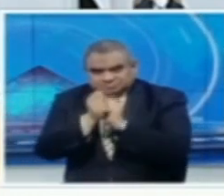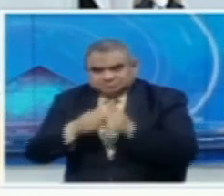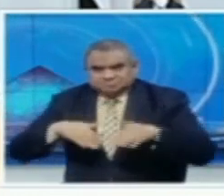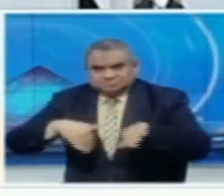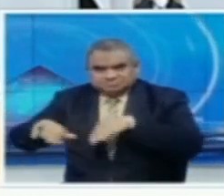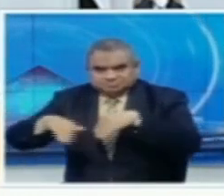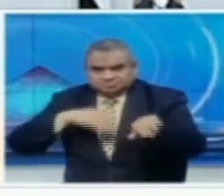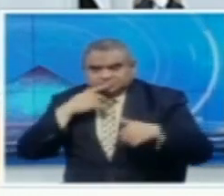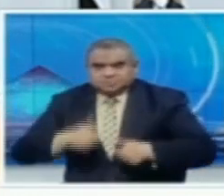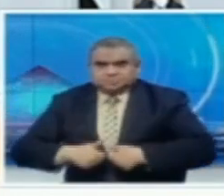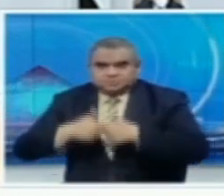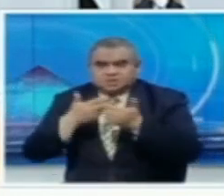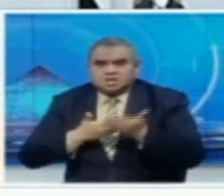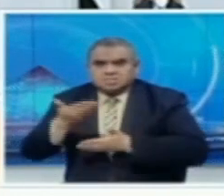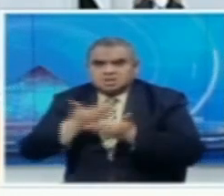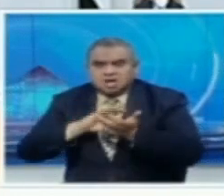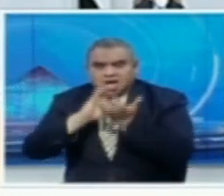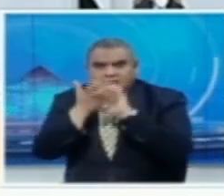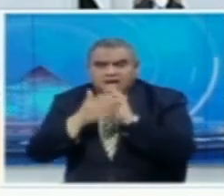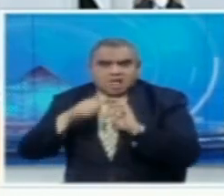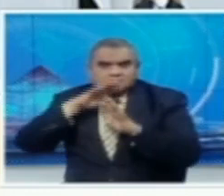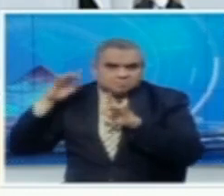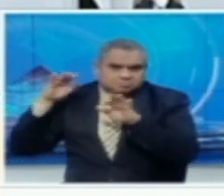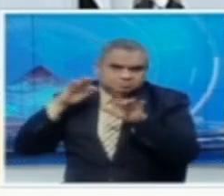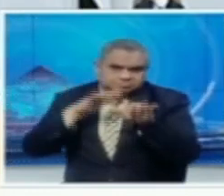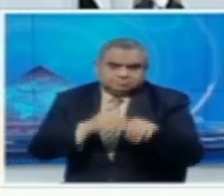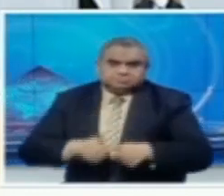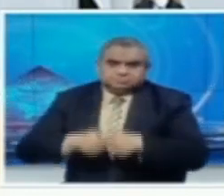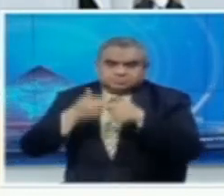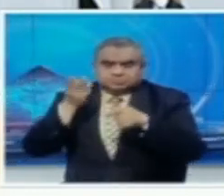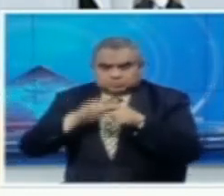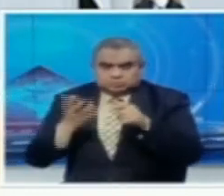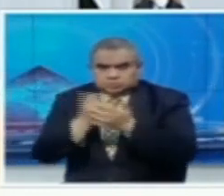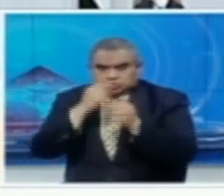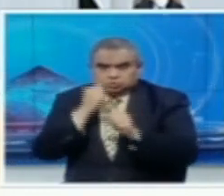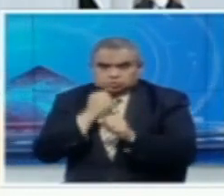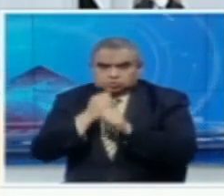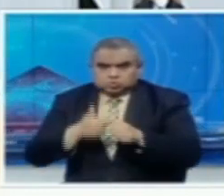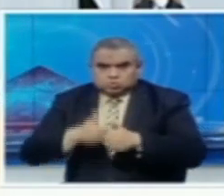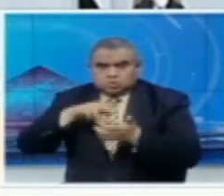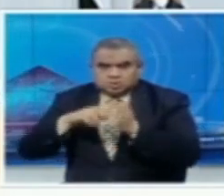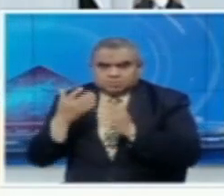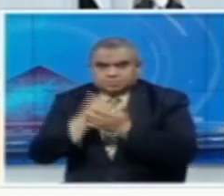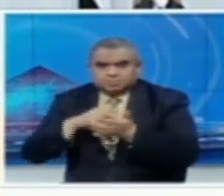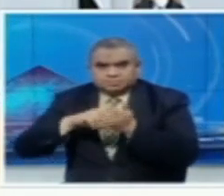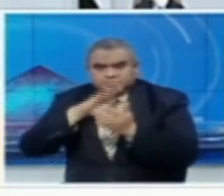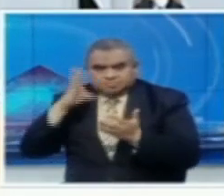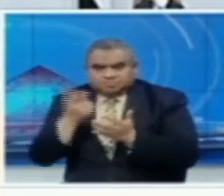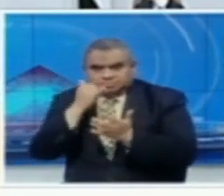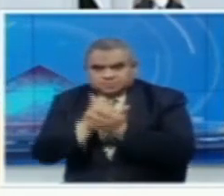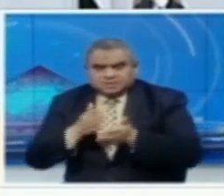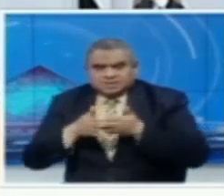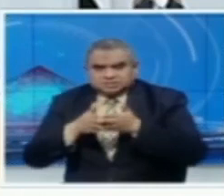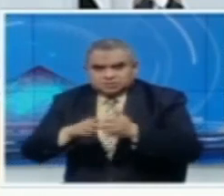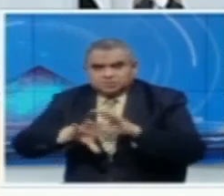الملاحة والتجارة الدولية العابرة لها، بالإضافة إلى جهود الهيئة لتطوير أسطولها البحرية وما يضمه